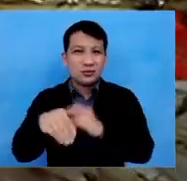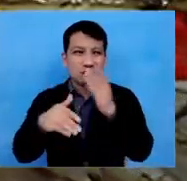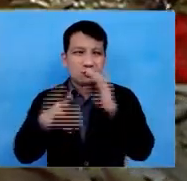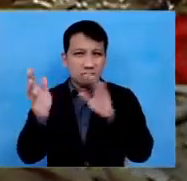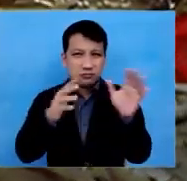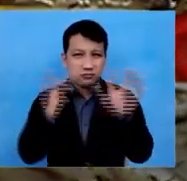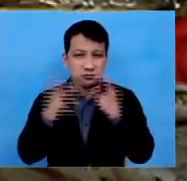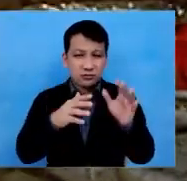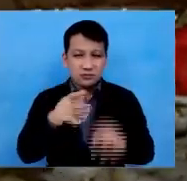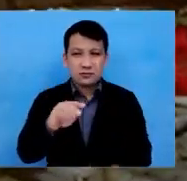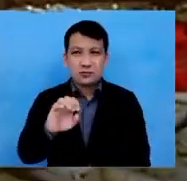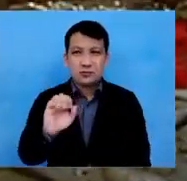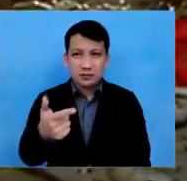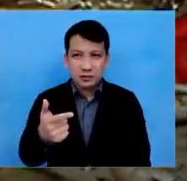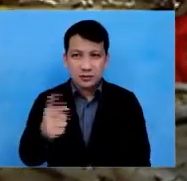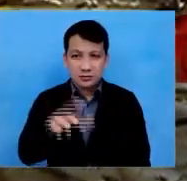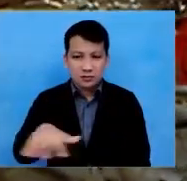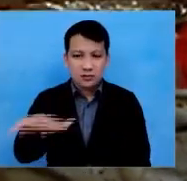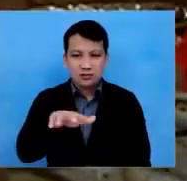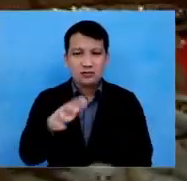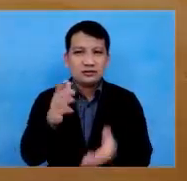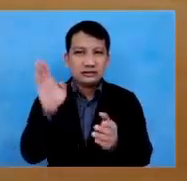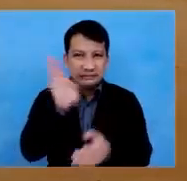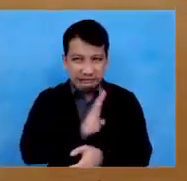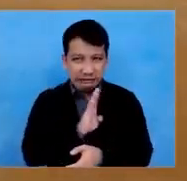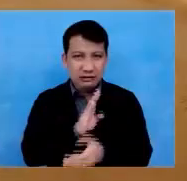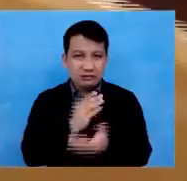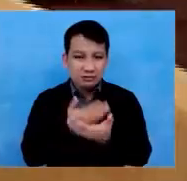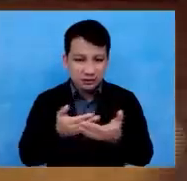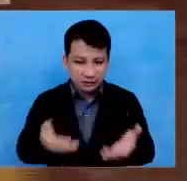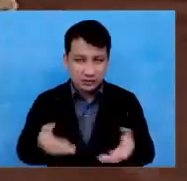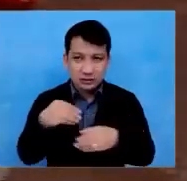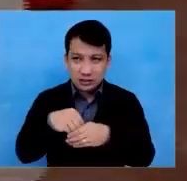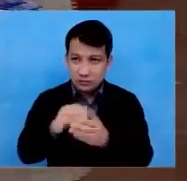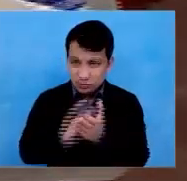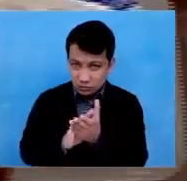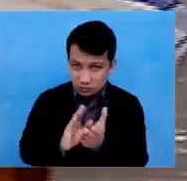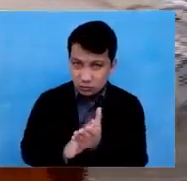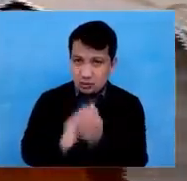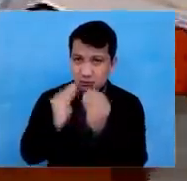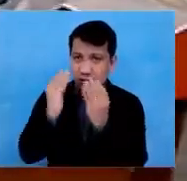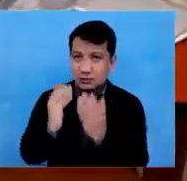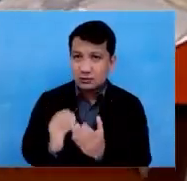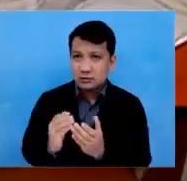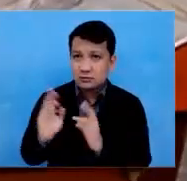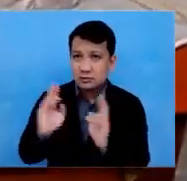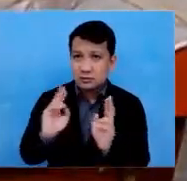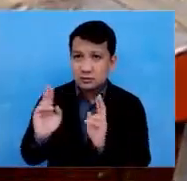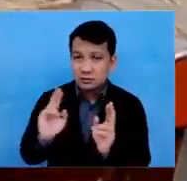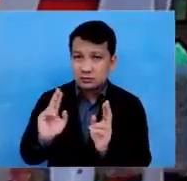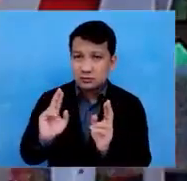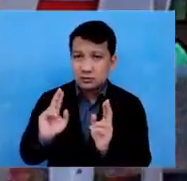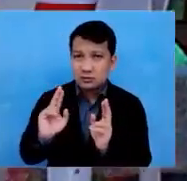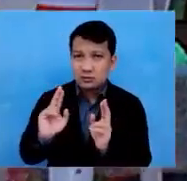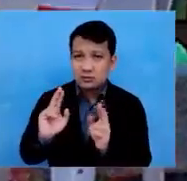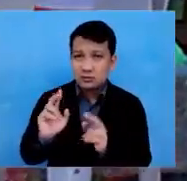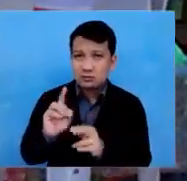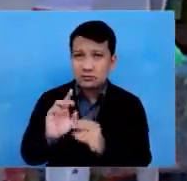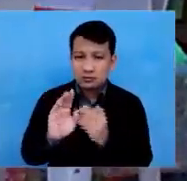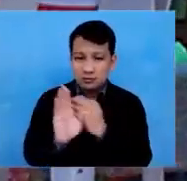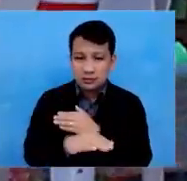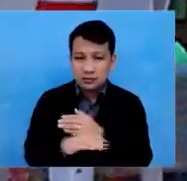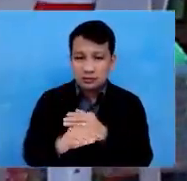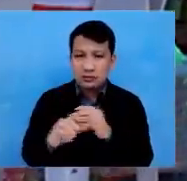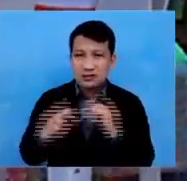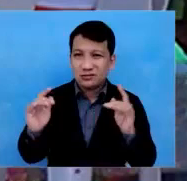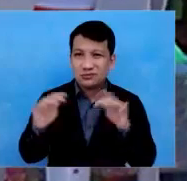na-wash out lahat ng gamit sa paaralan. Ang mga guro, imbis na naghahanda para sa full face-to-face classes, heto't